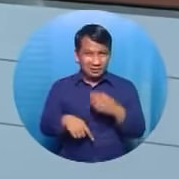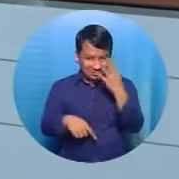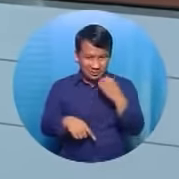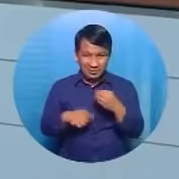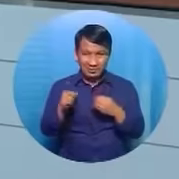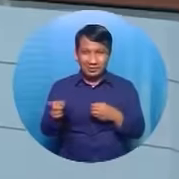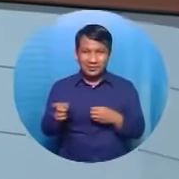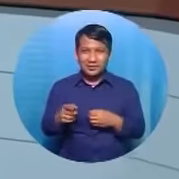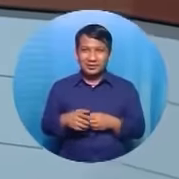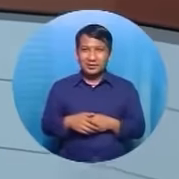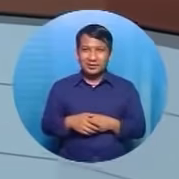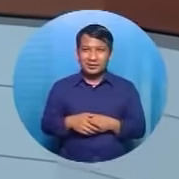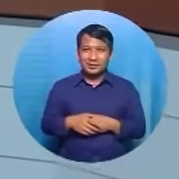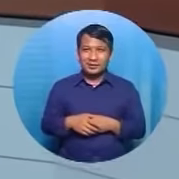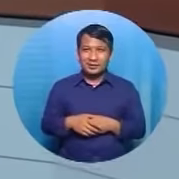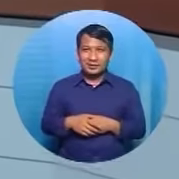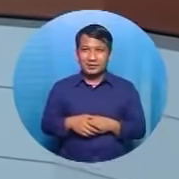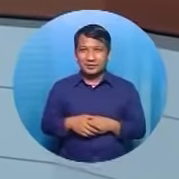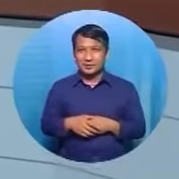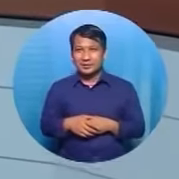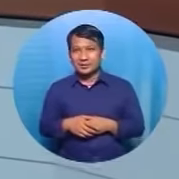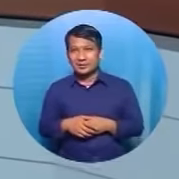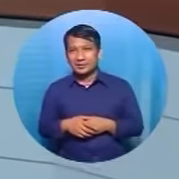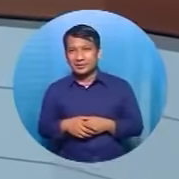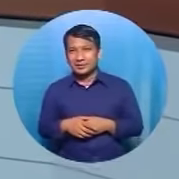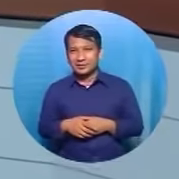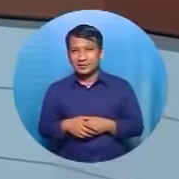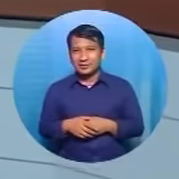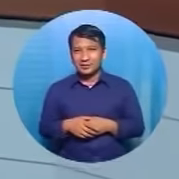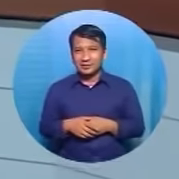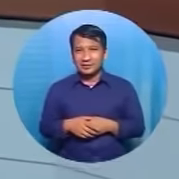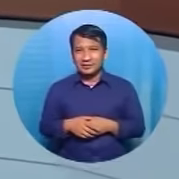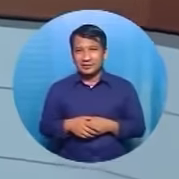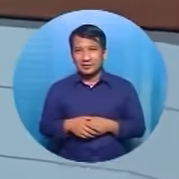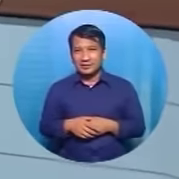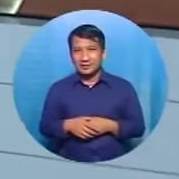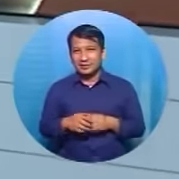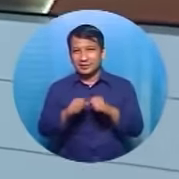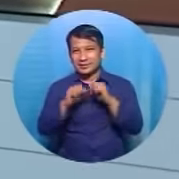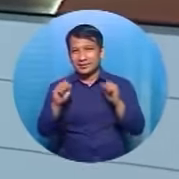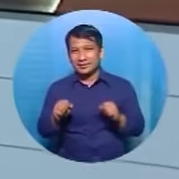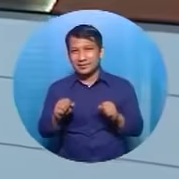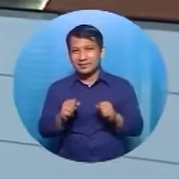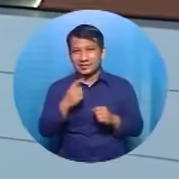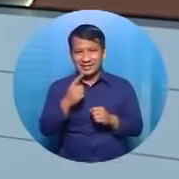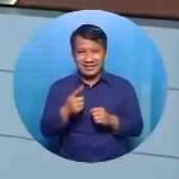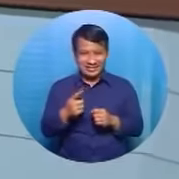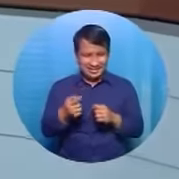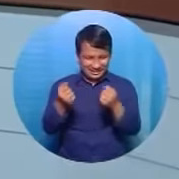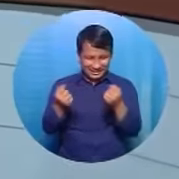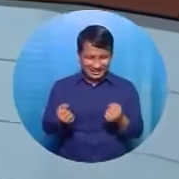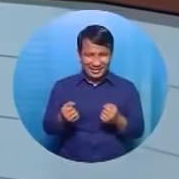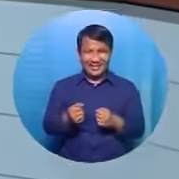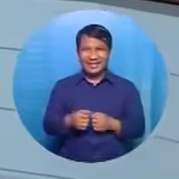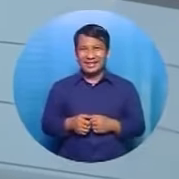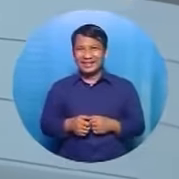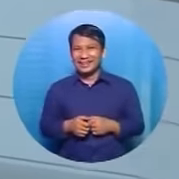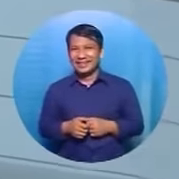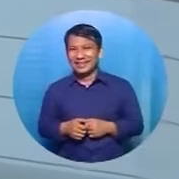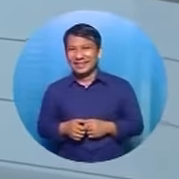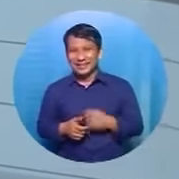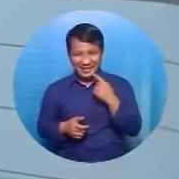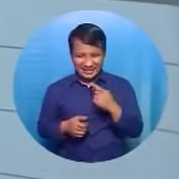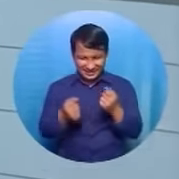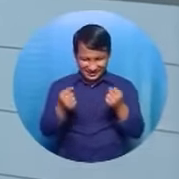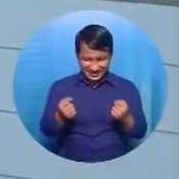sa bahay ko. So, matulog siya sa labas. Sabi ni Corporal, doon man ako sa stasyon. Pero sabi ni Corporal, yes! So sabi, umalis